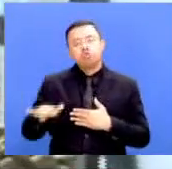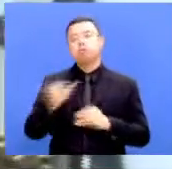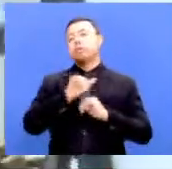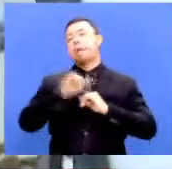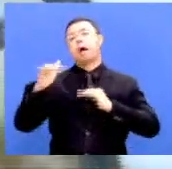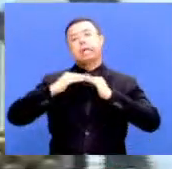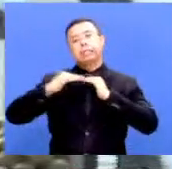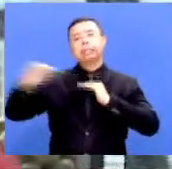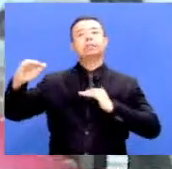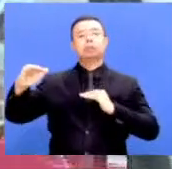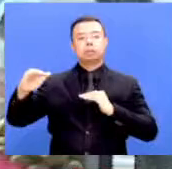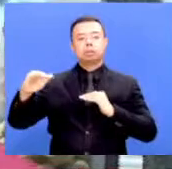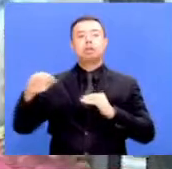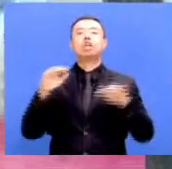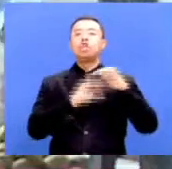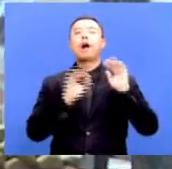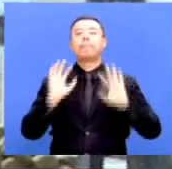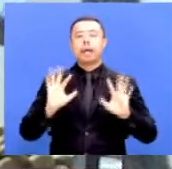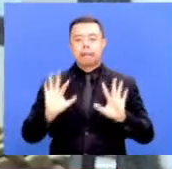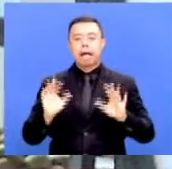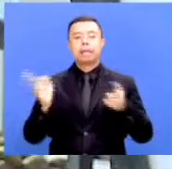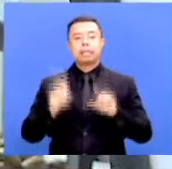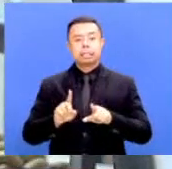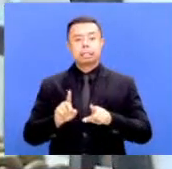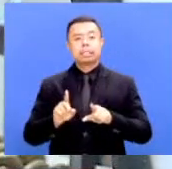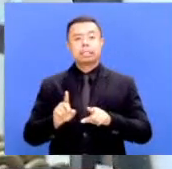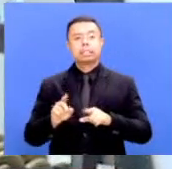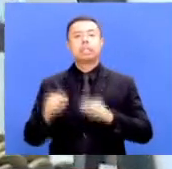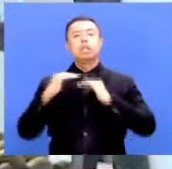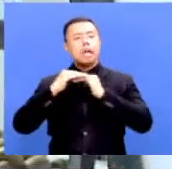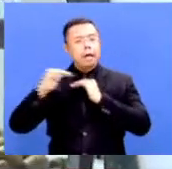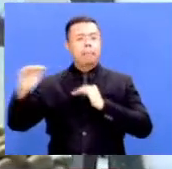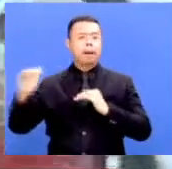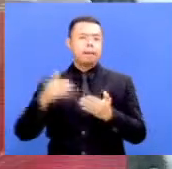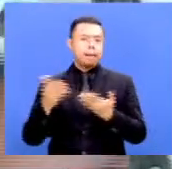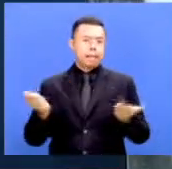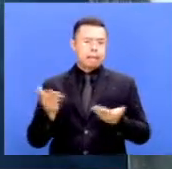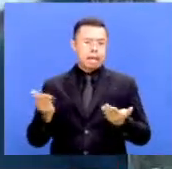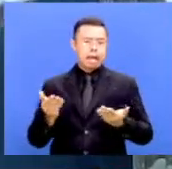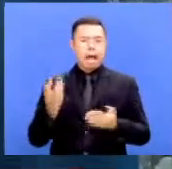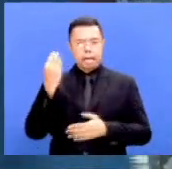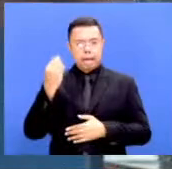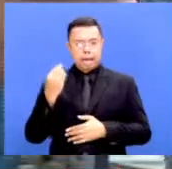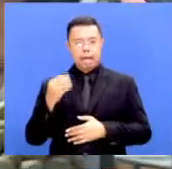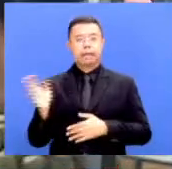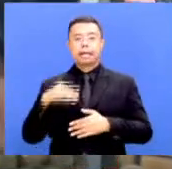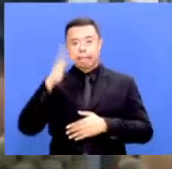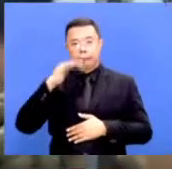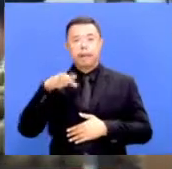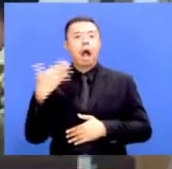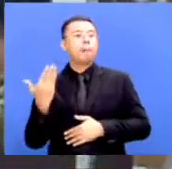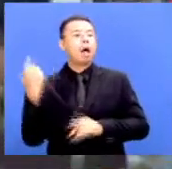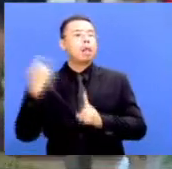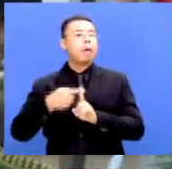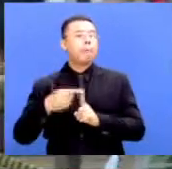lah. Stoknya banyak gitu kan, jadi ya normal-normal aja lah harganya lah. Selain cabai, Bang, ada